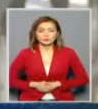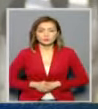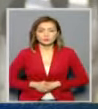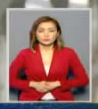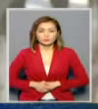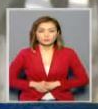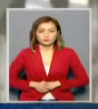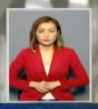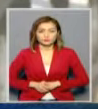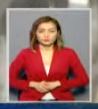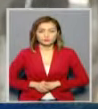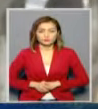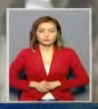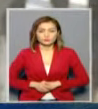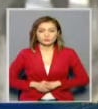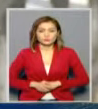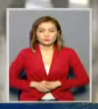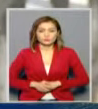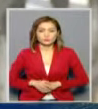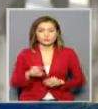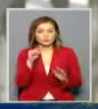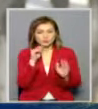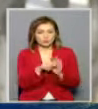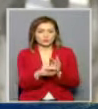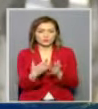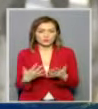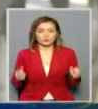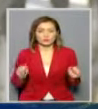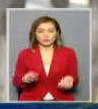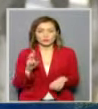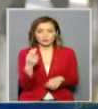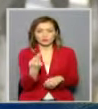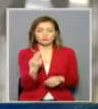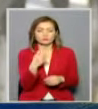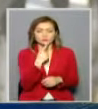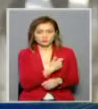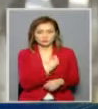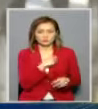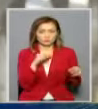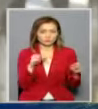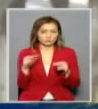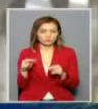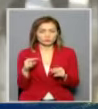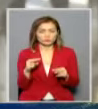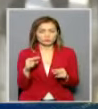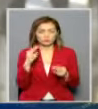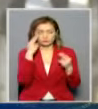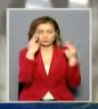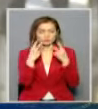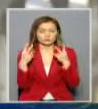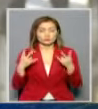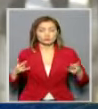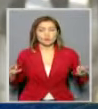возможно, ТЭЦ, возможно, водоканалы, что позволит национальным войскам уже более